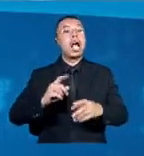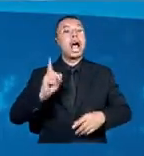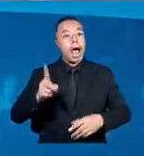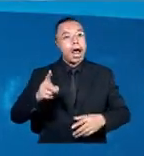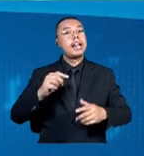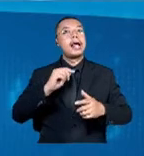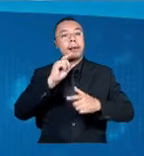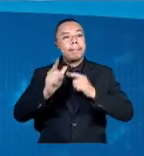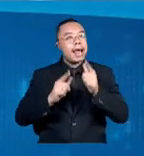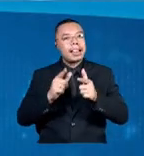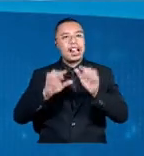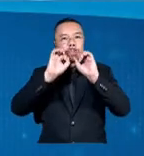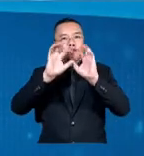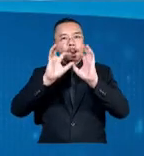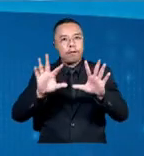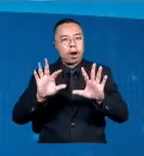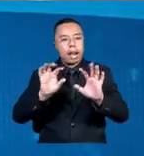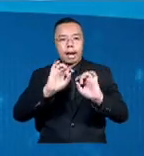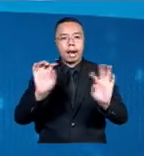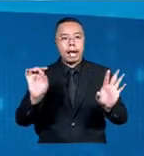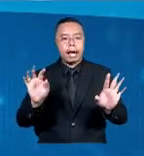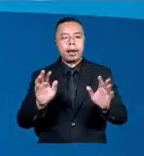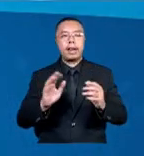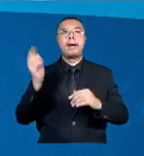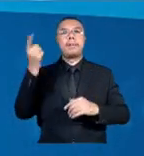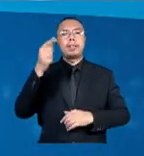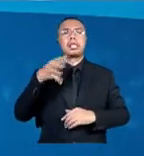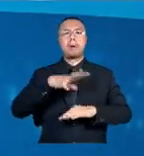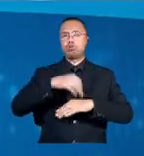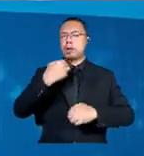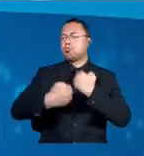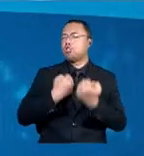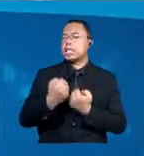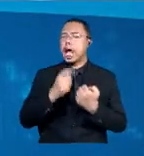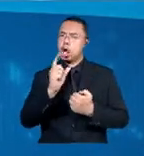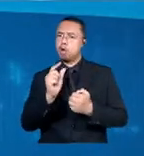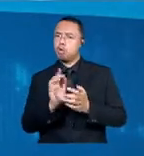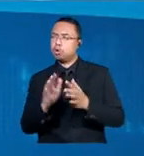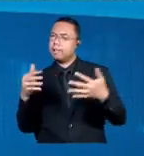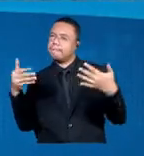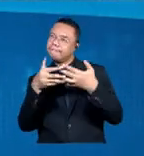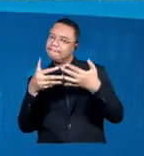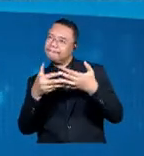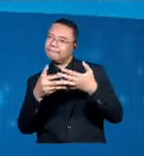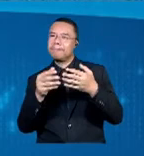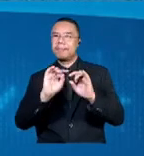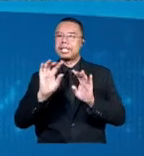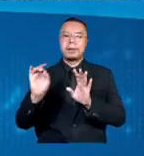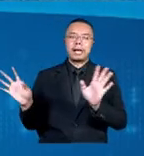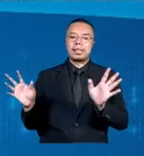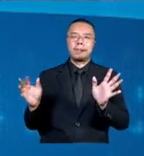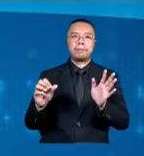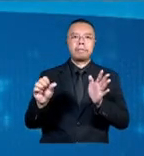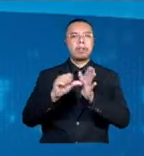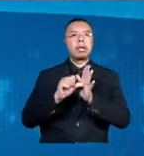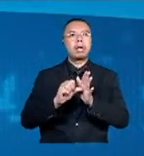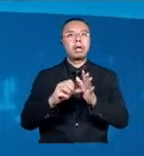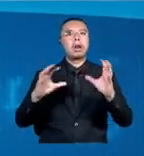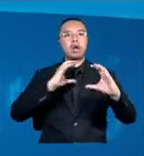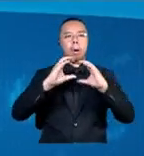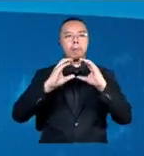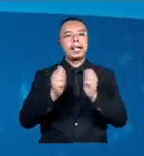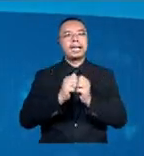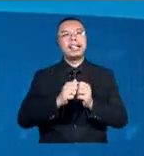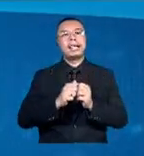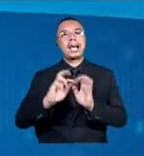tersedianya pelatih hingga infrastruktur. Jadi dari pemerintah pusat berusaha untuk mengharmonisasi dengan berkoordinasi berkomunikasi